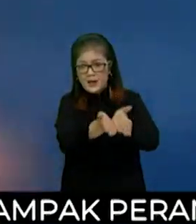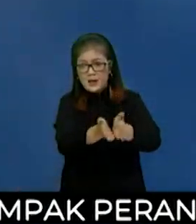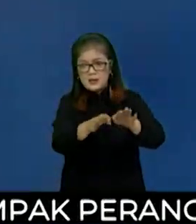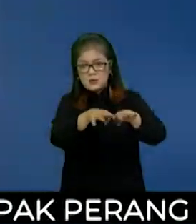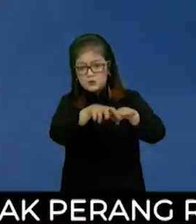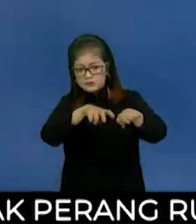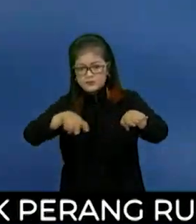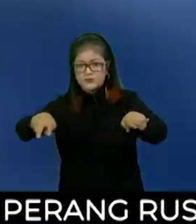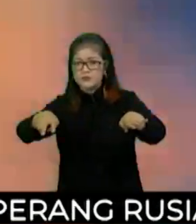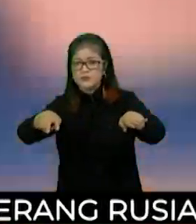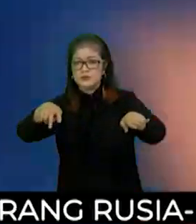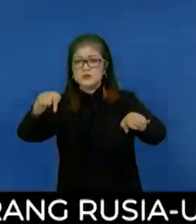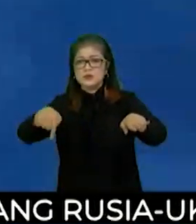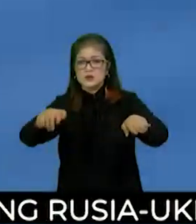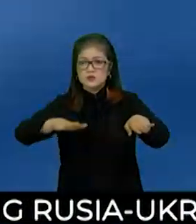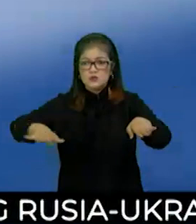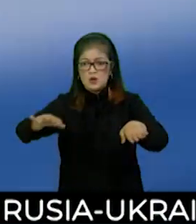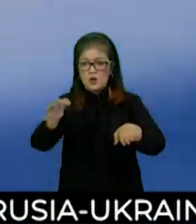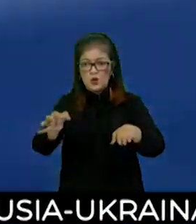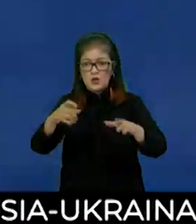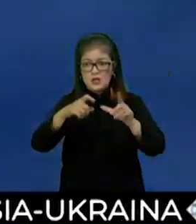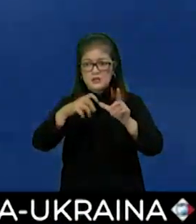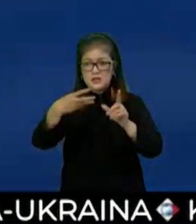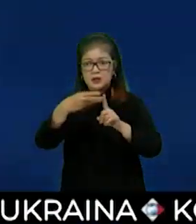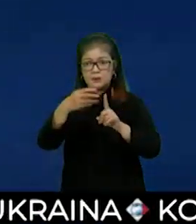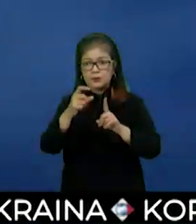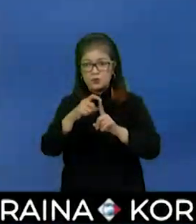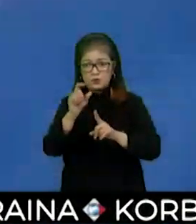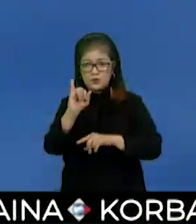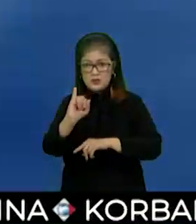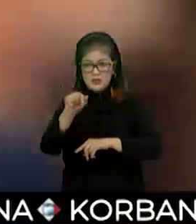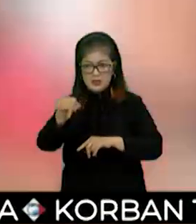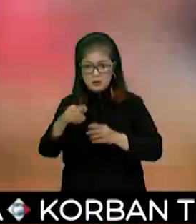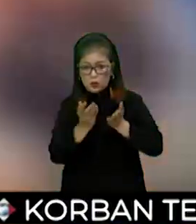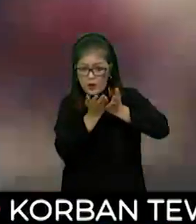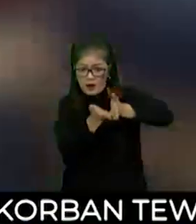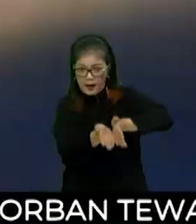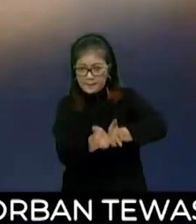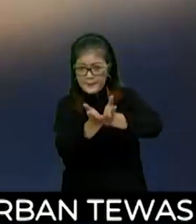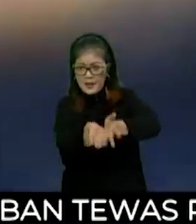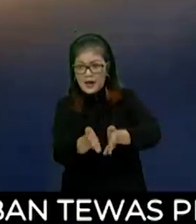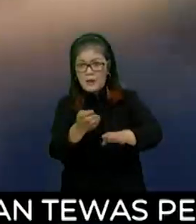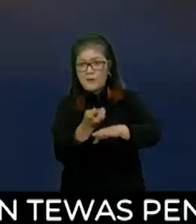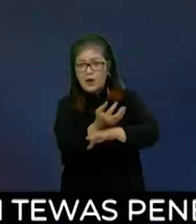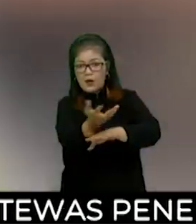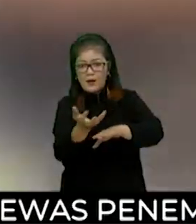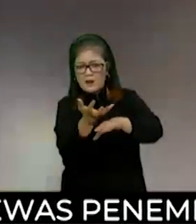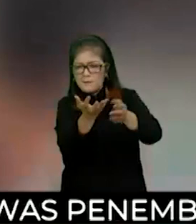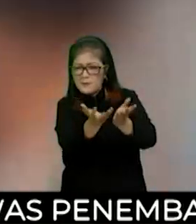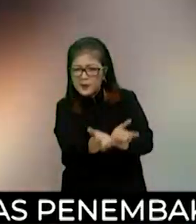sebelah selatan Pulau Sepudi. KM Anugrah tenggelam diduga akibat kelebihan muatan.